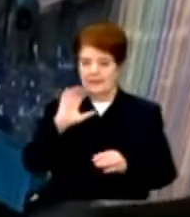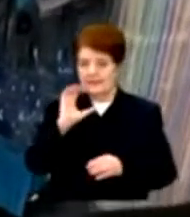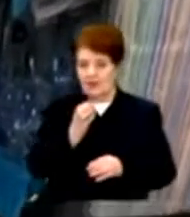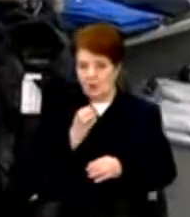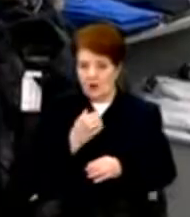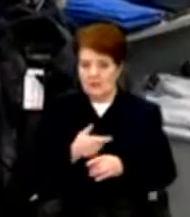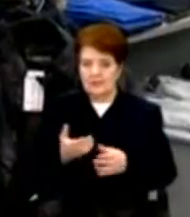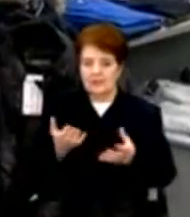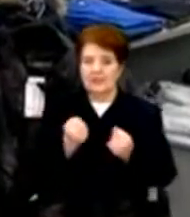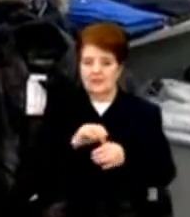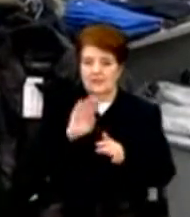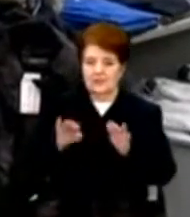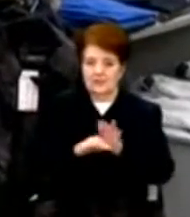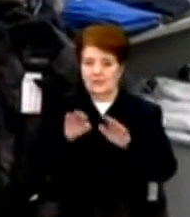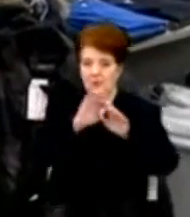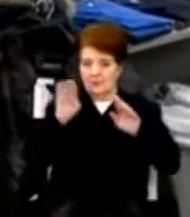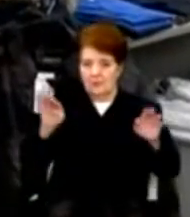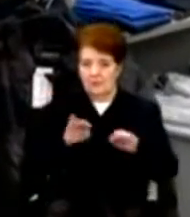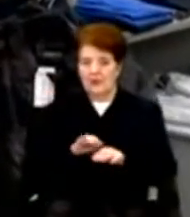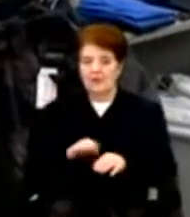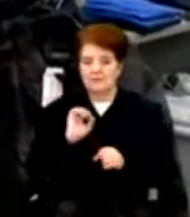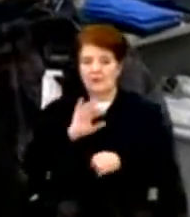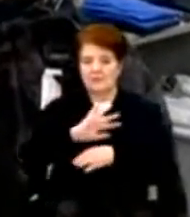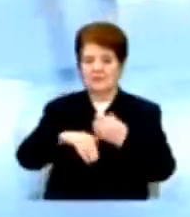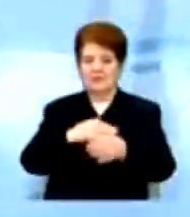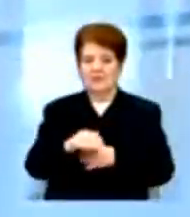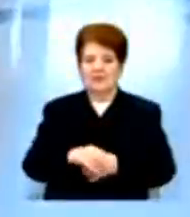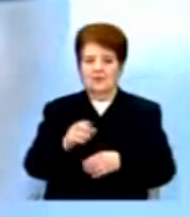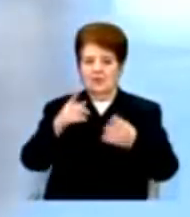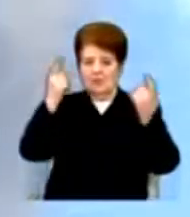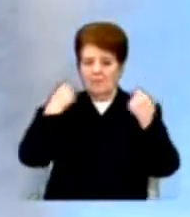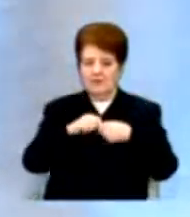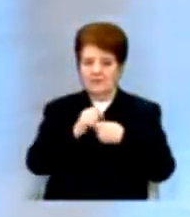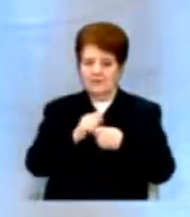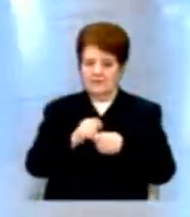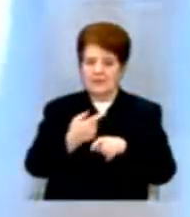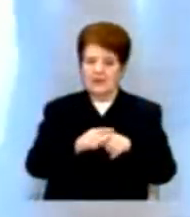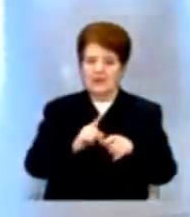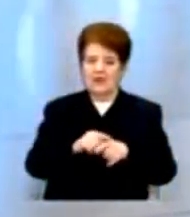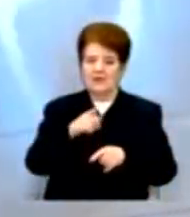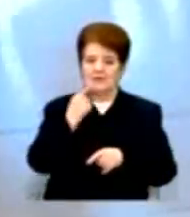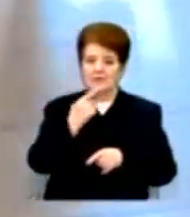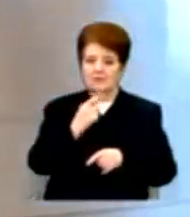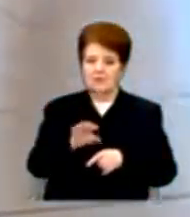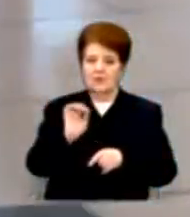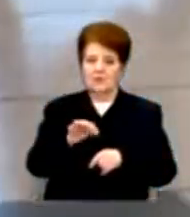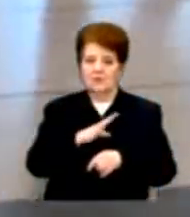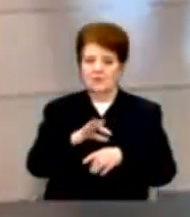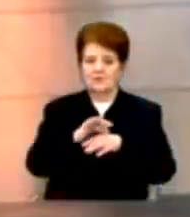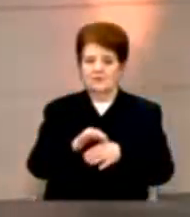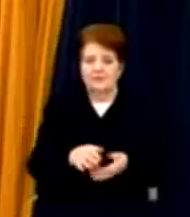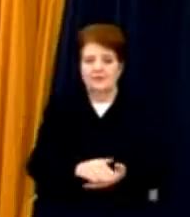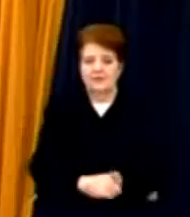ascuțite găsite sub bradul de Crăciun pot aduce ghinion, la fel și batistele ori fularele despre care se spune că pot duce la